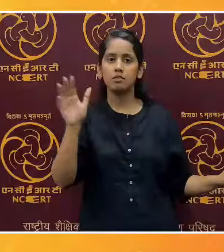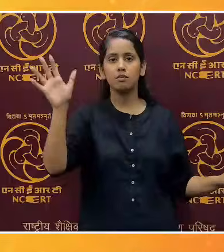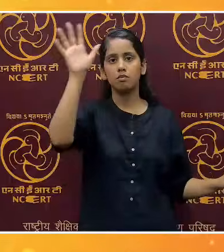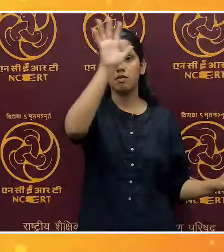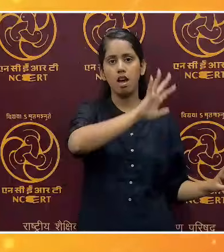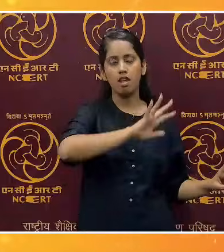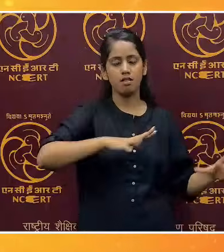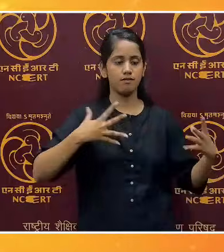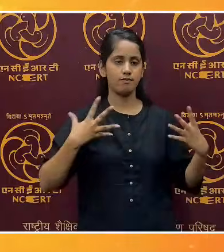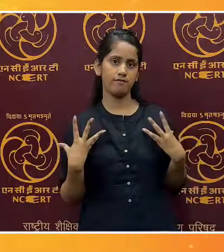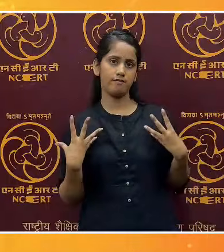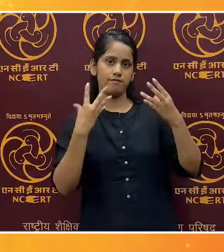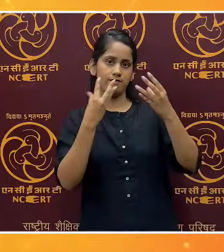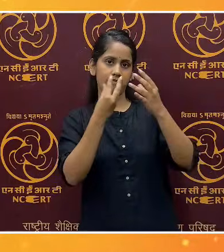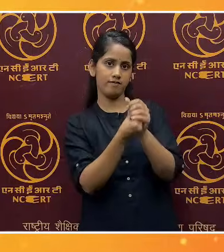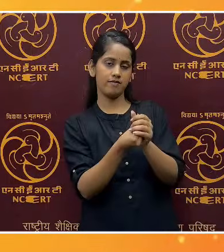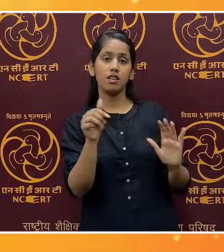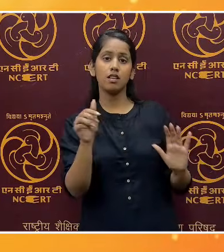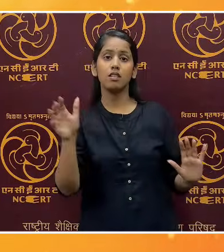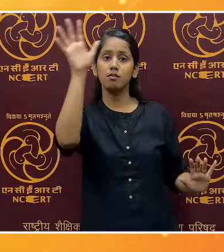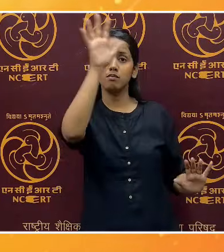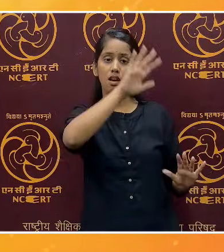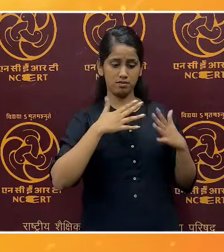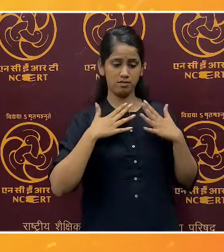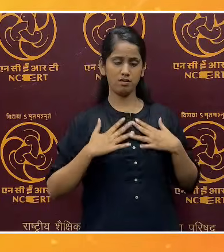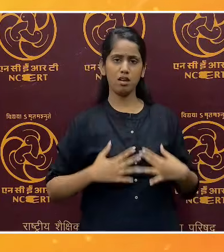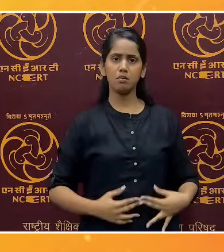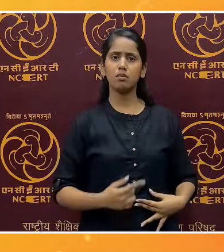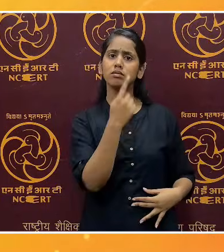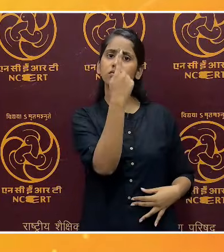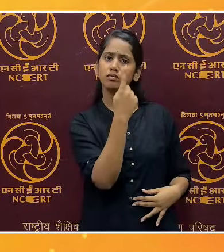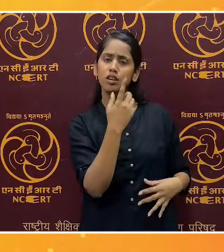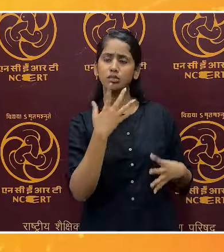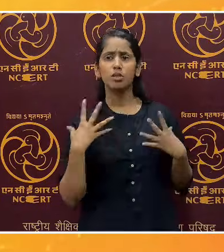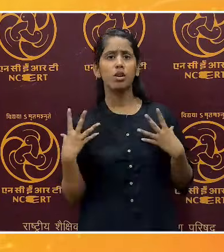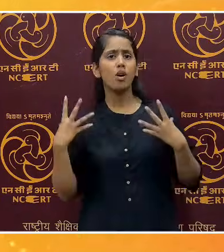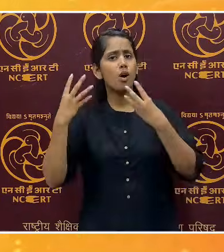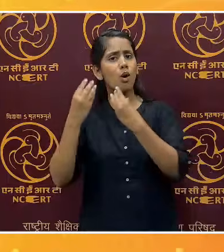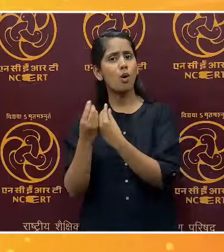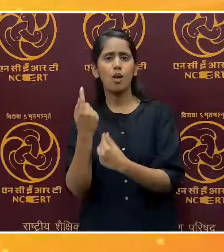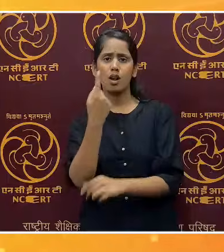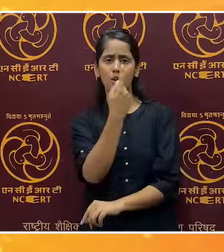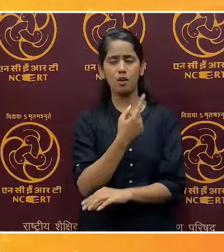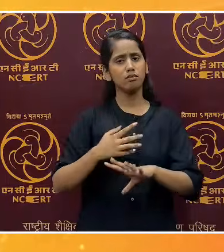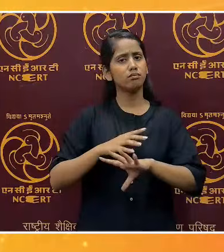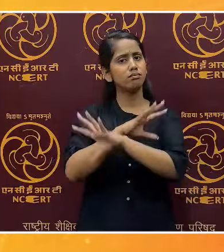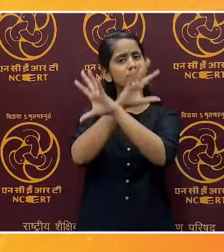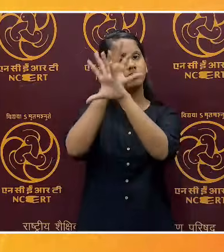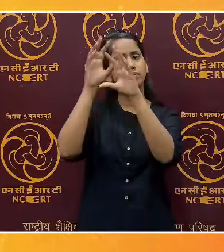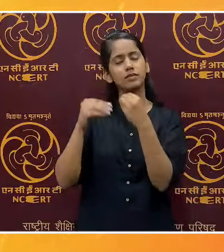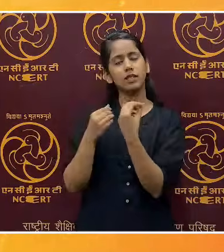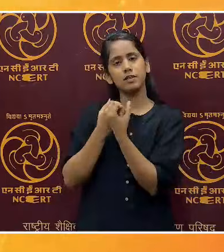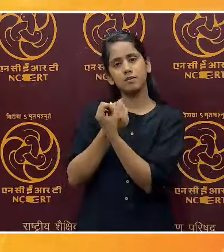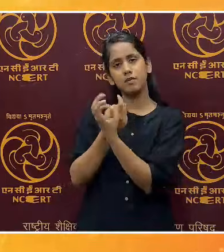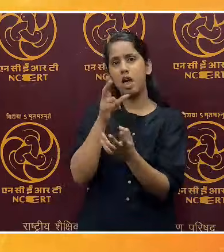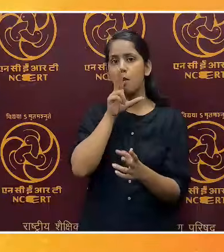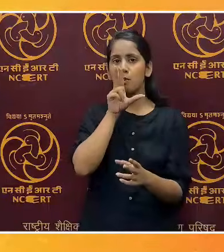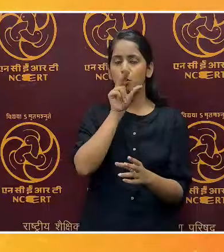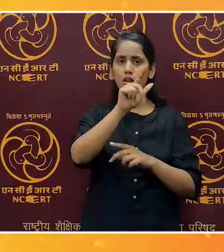हैं। भारतीय वेश एक, हम अनेक किंतु एक। बोलियां हजार